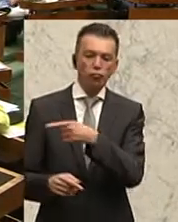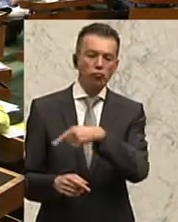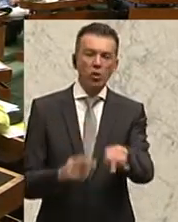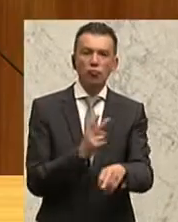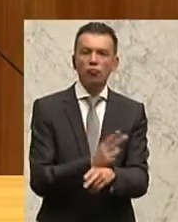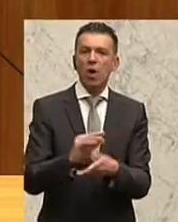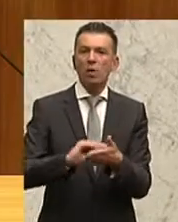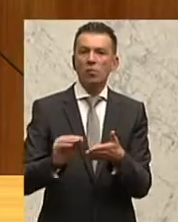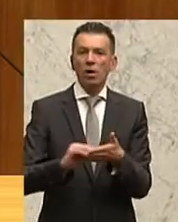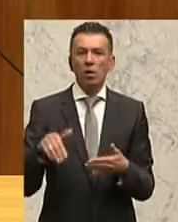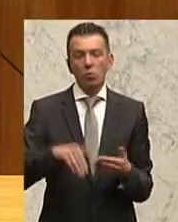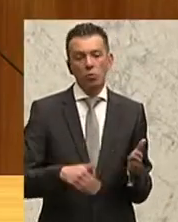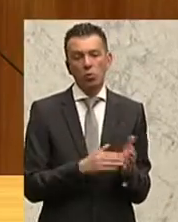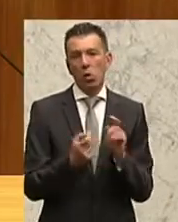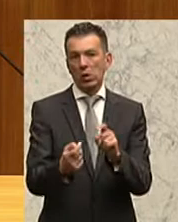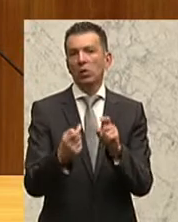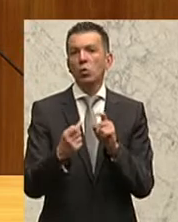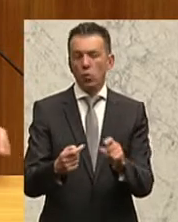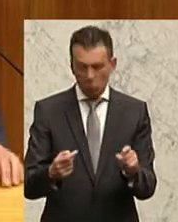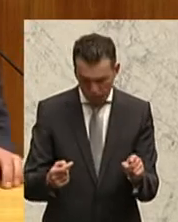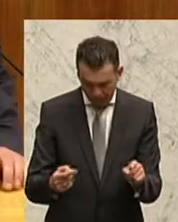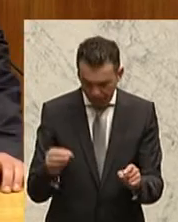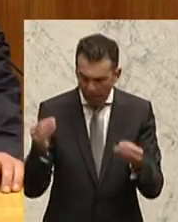zu diskutieren sein. Meine sehr geehrten Damen und Herren,